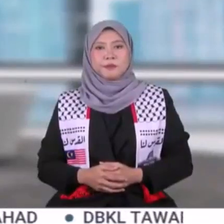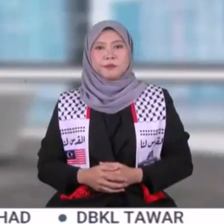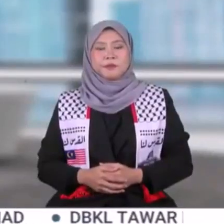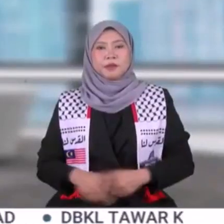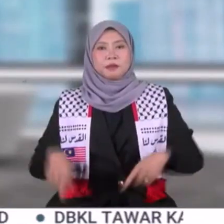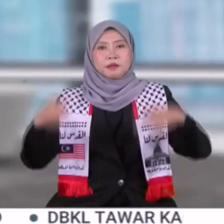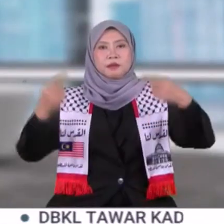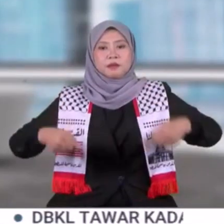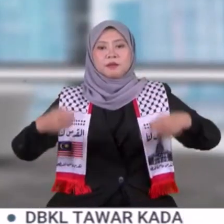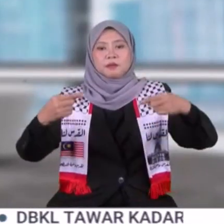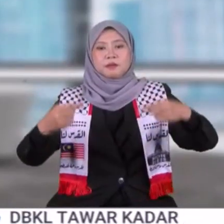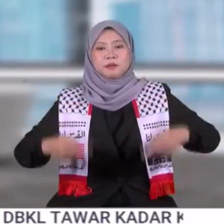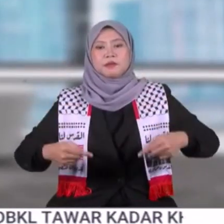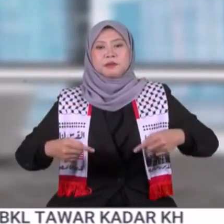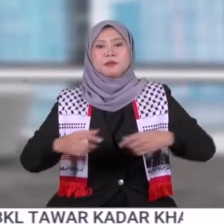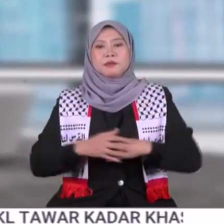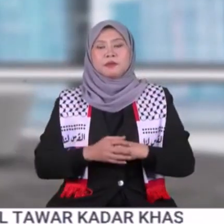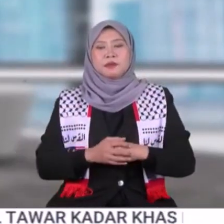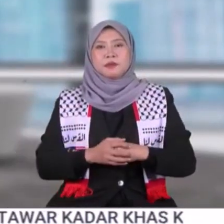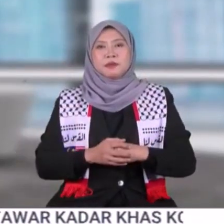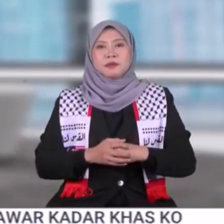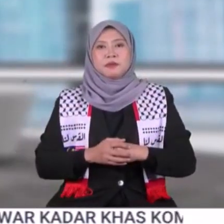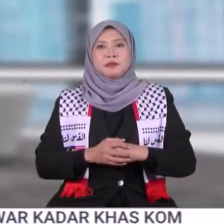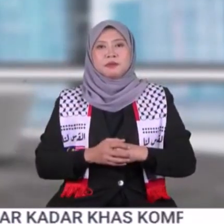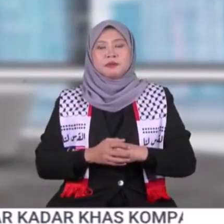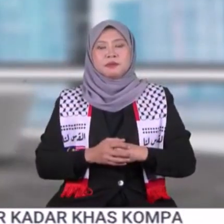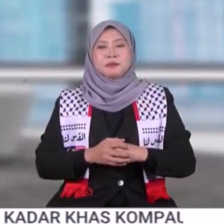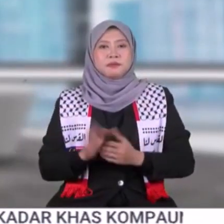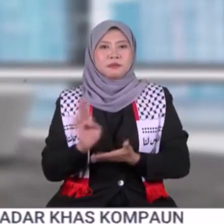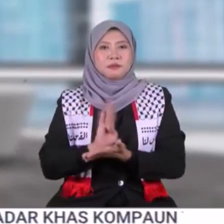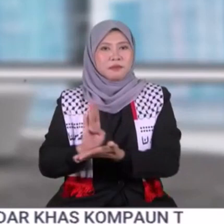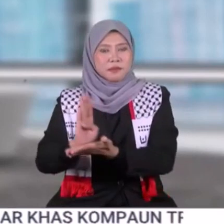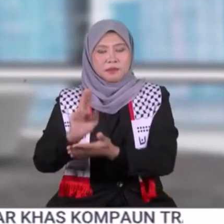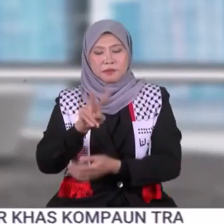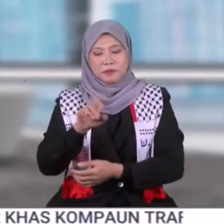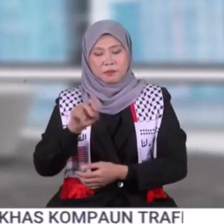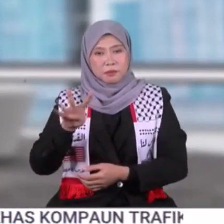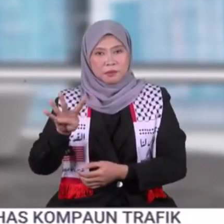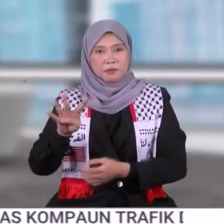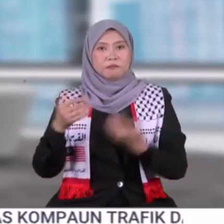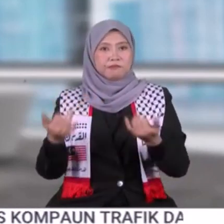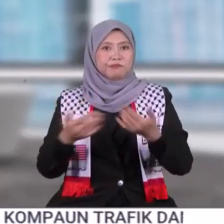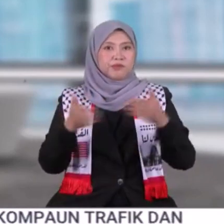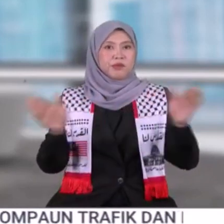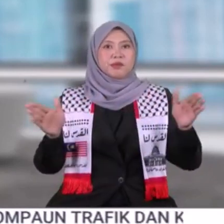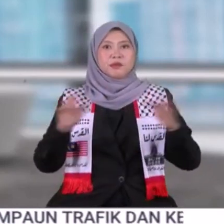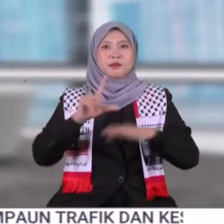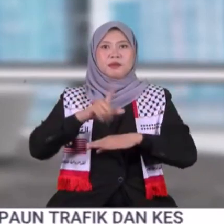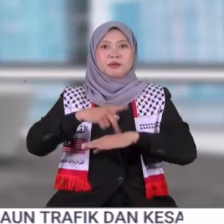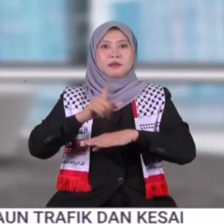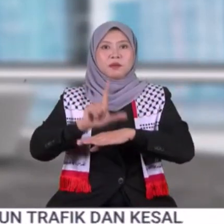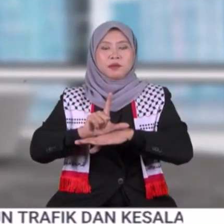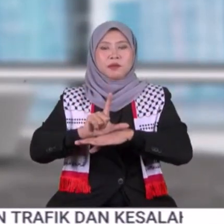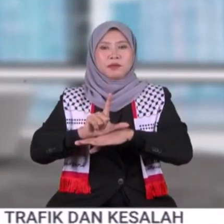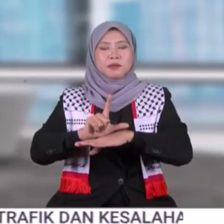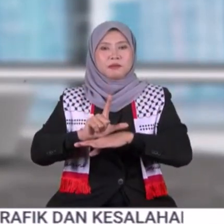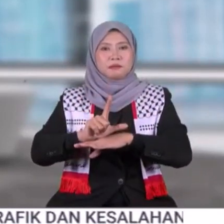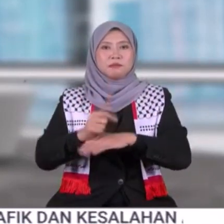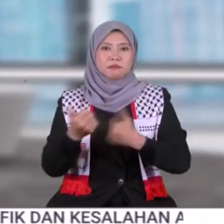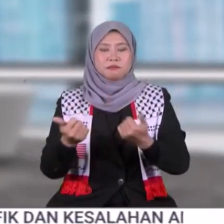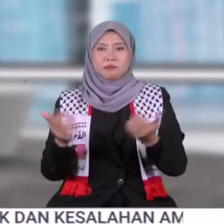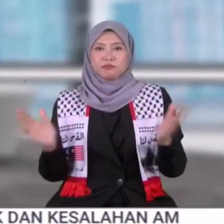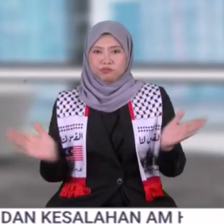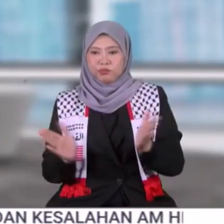kejohanan edisi ke-20 Lad Langkawi internasional Regata perdana 2024 yang membuka tirai hari ini di Langkawi mendapat